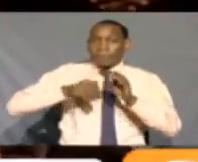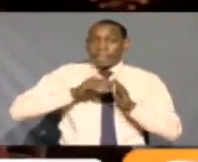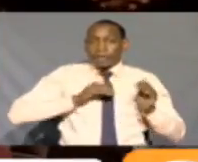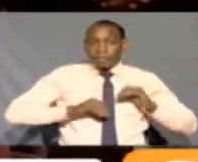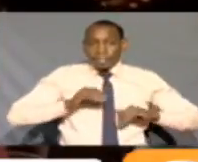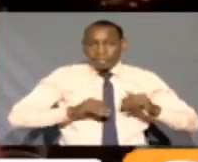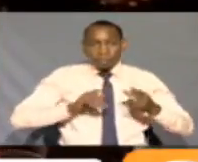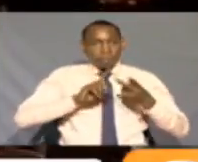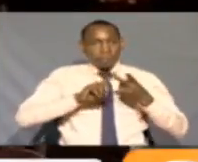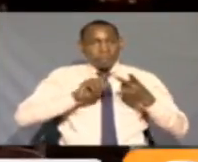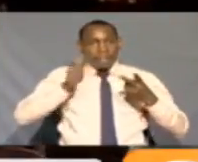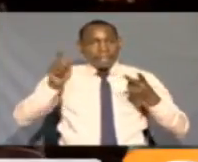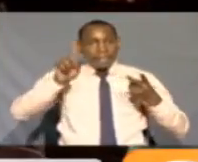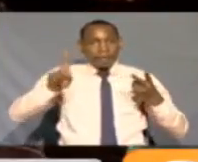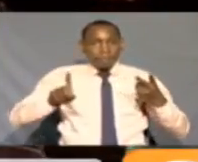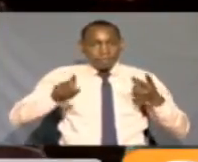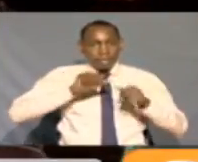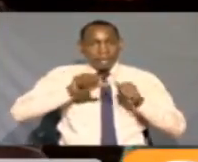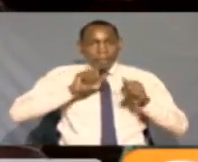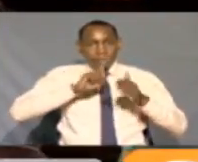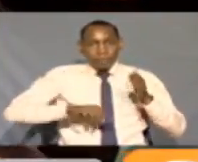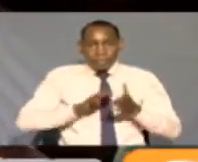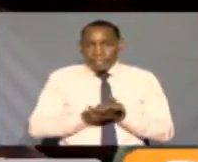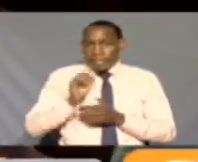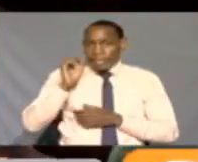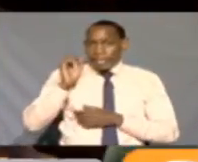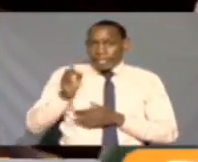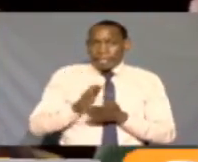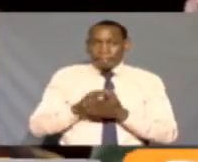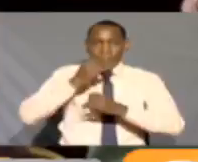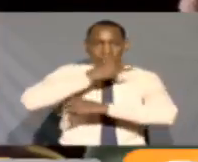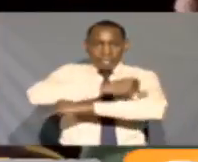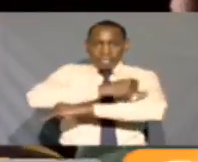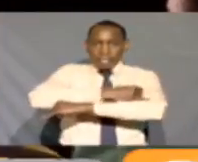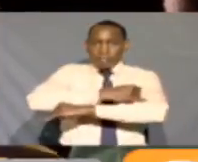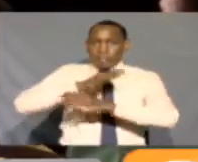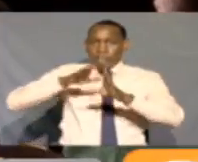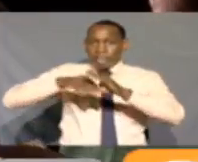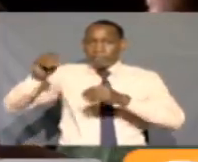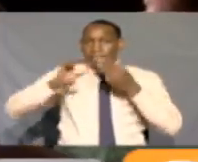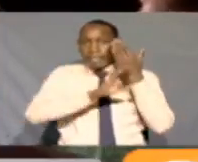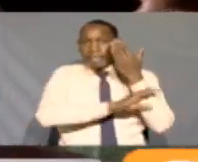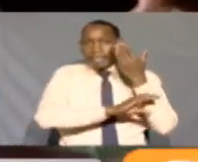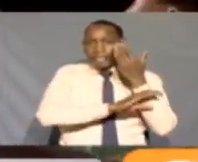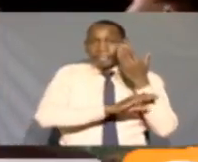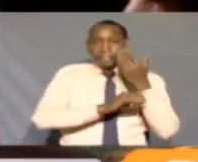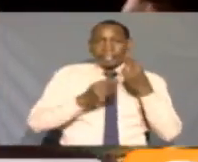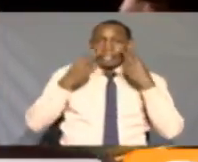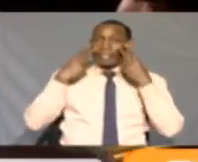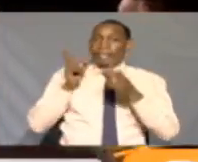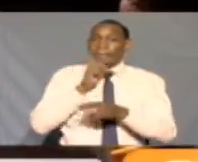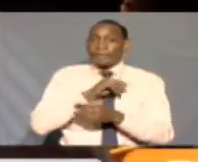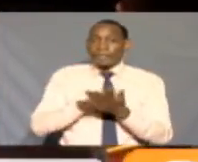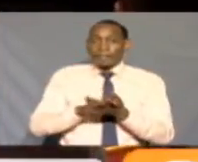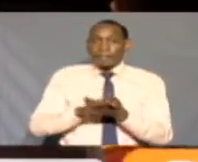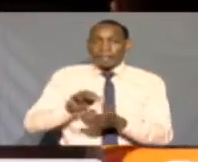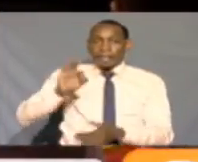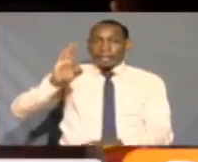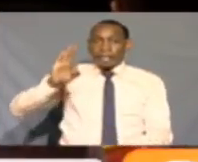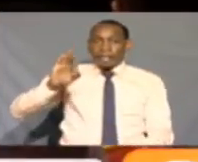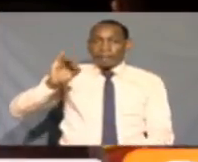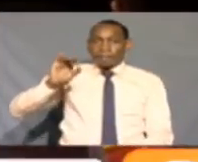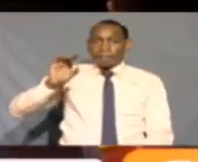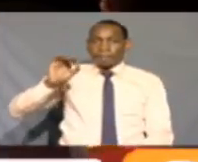ufisadi, kulikuwa na swali kuhusiana na kama mashirika kutoka mataifa ya nje kama vile ambavyo tumeona mashirika kama